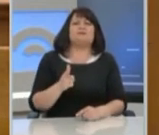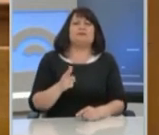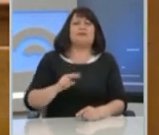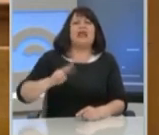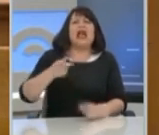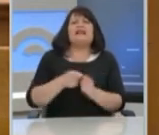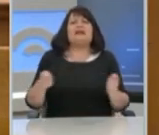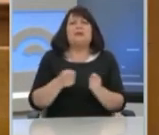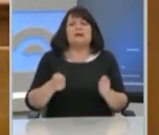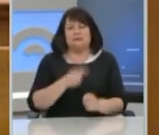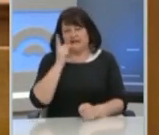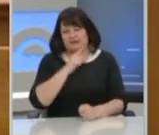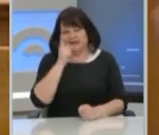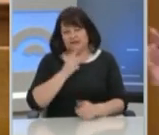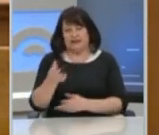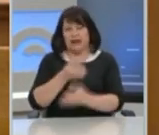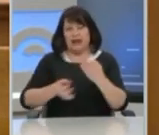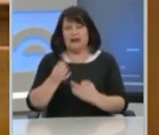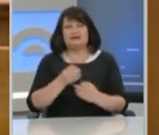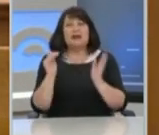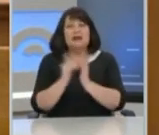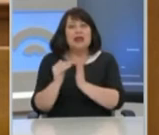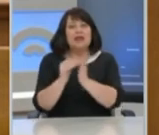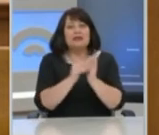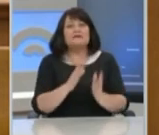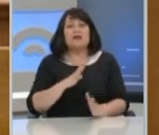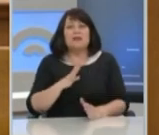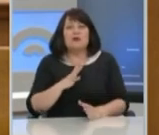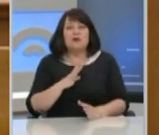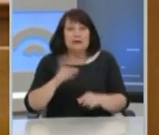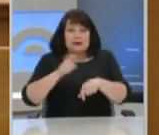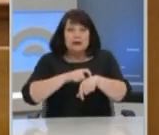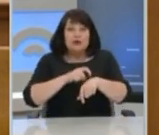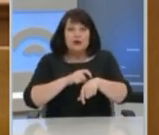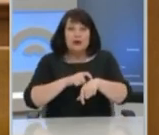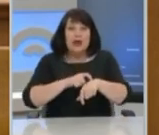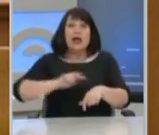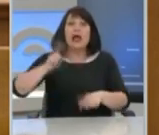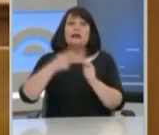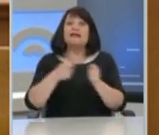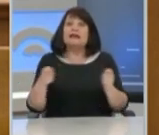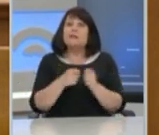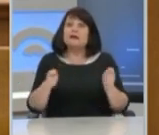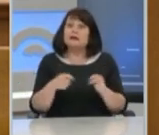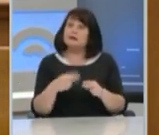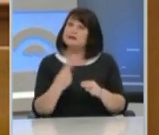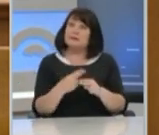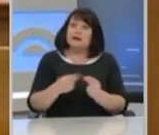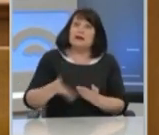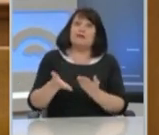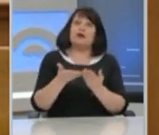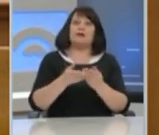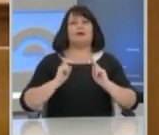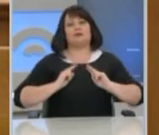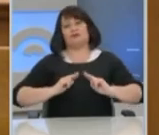φερετζές, αλλά για χιλιάδες συμπολίτες μας, όταν θα έρθει η ώρα, είναι σημαντική ενίσχυση και